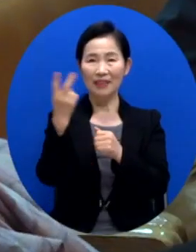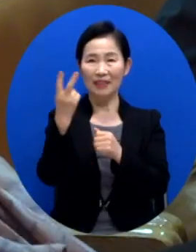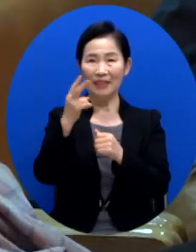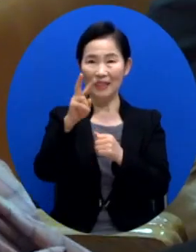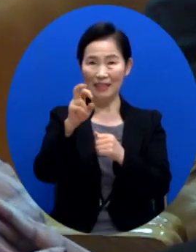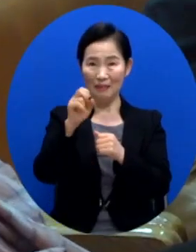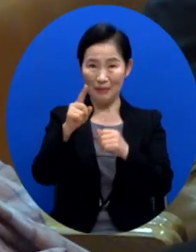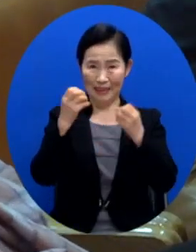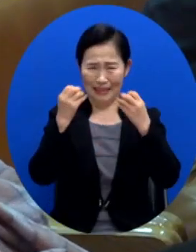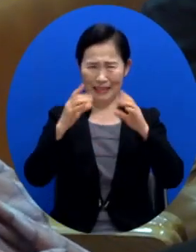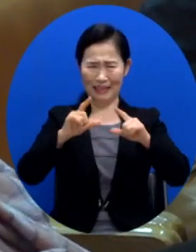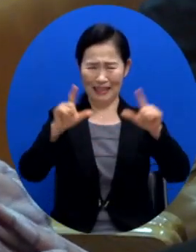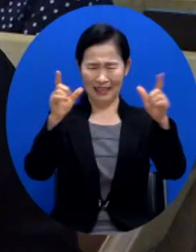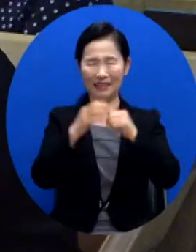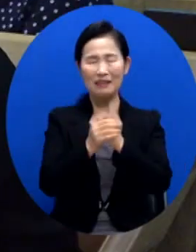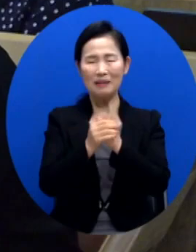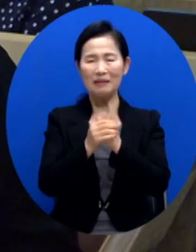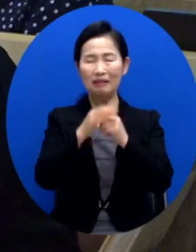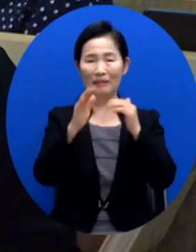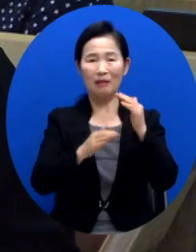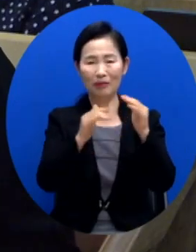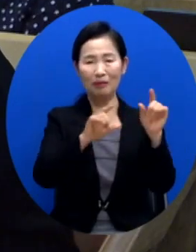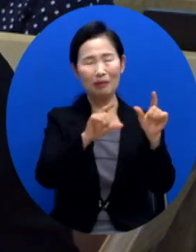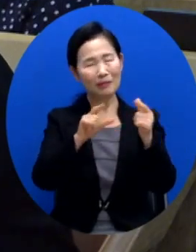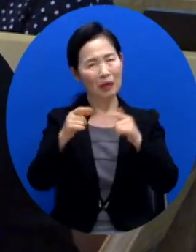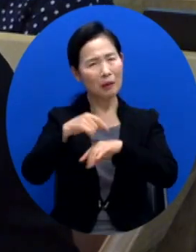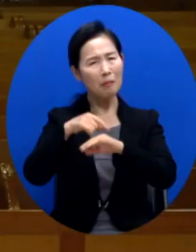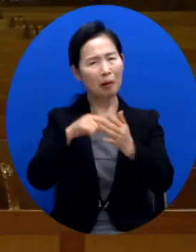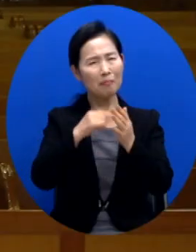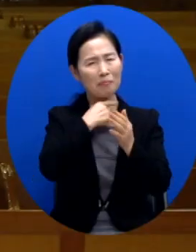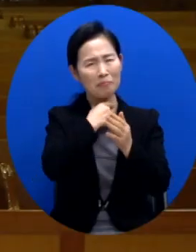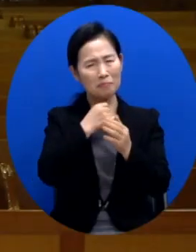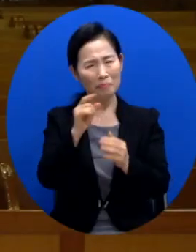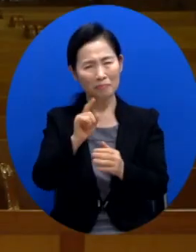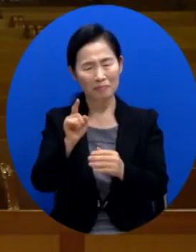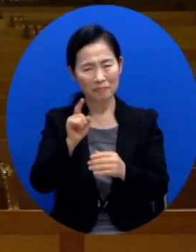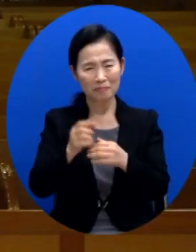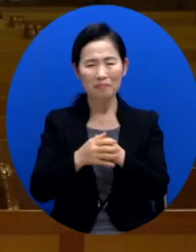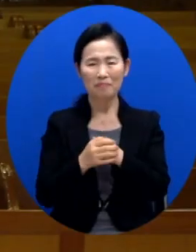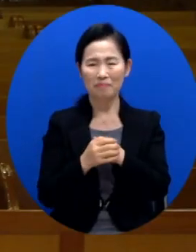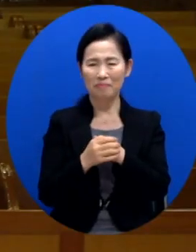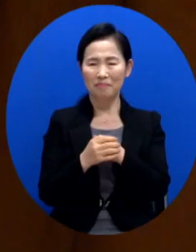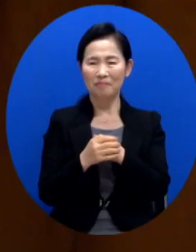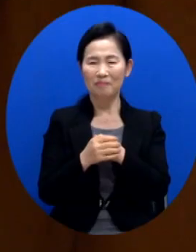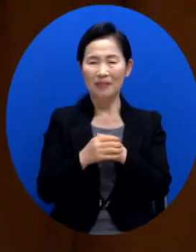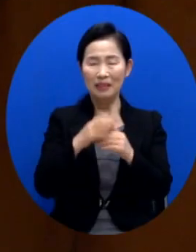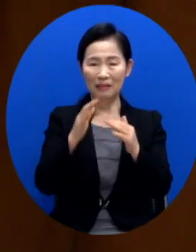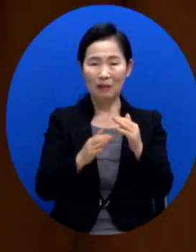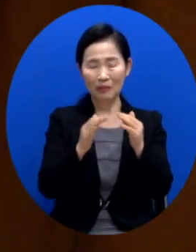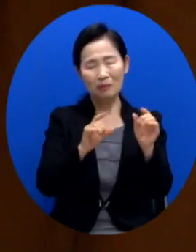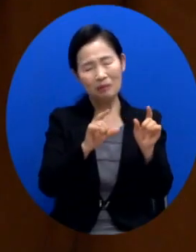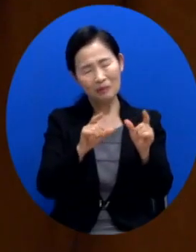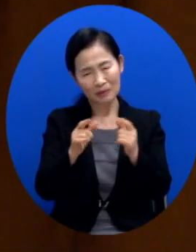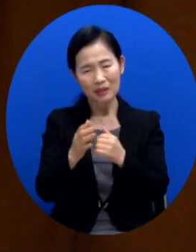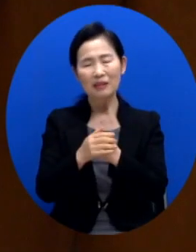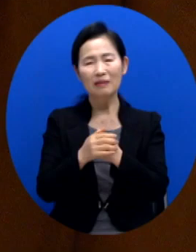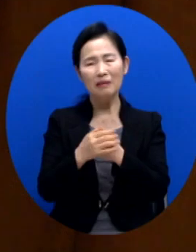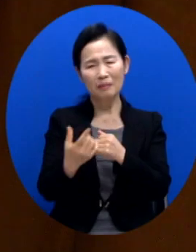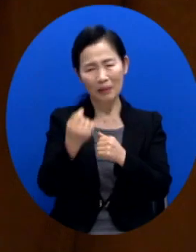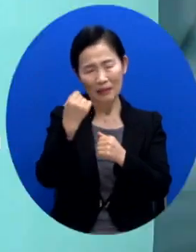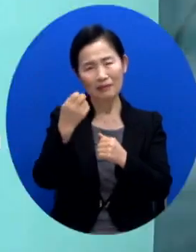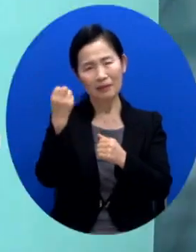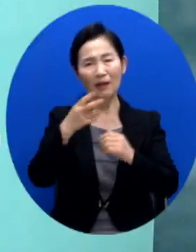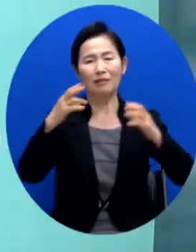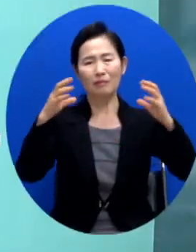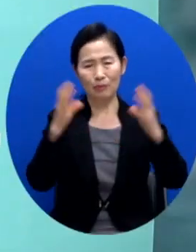2021년 신축년을 맞아 성도들은 마음속에 어떤 소망을 품고 있을까? 성도들은 무엇보다 하루빨리 다시 모일